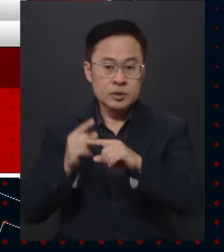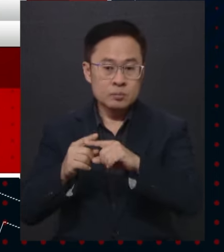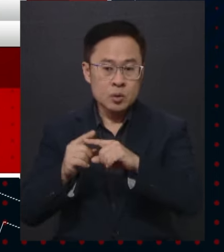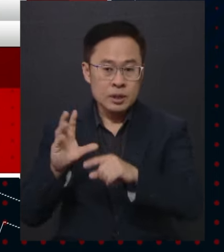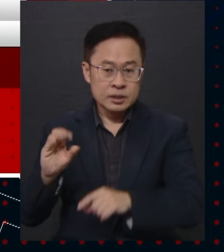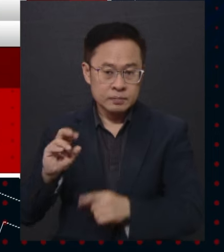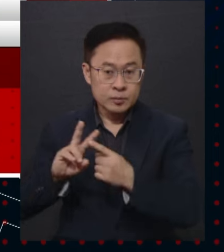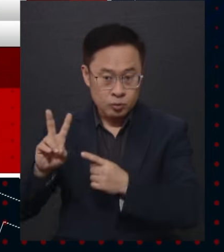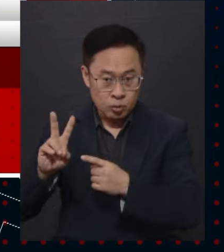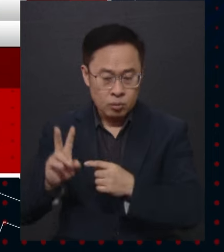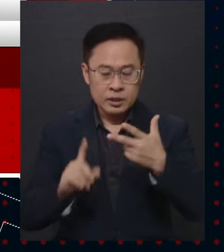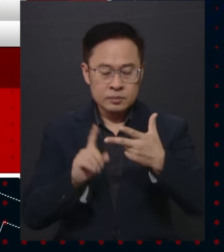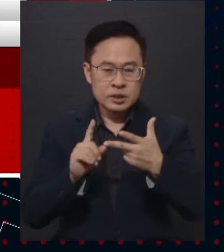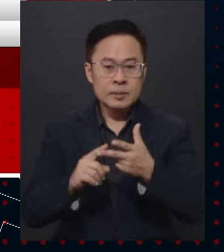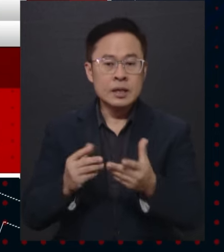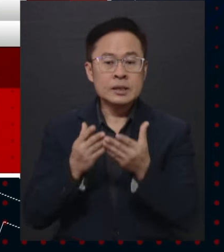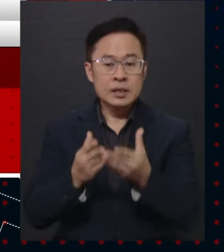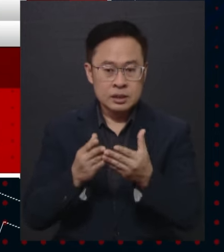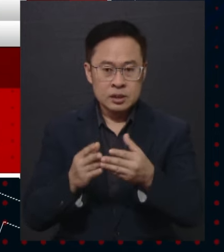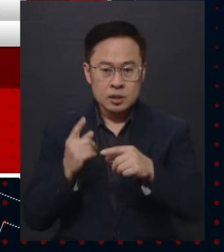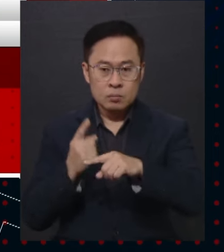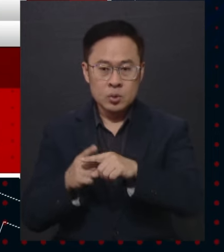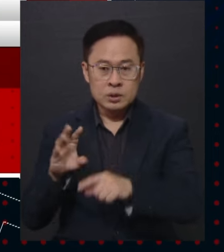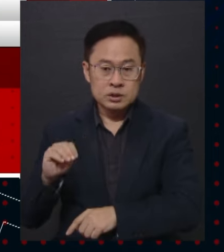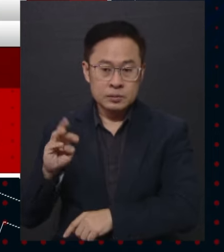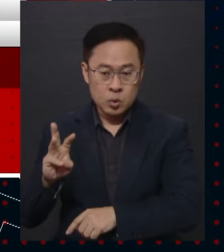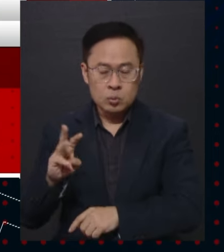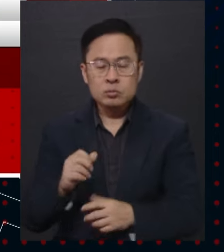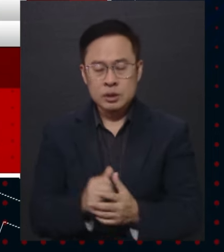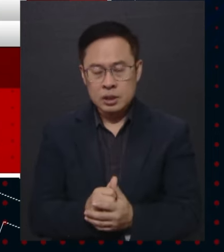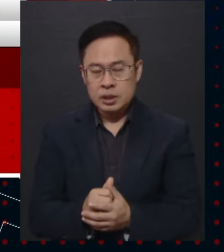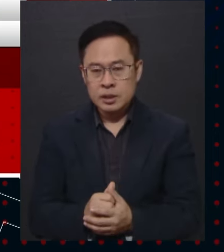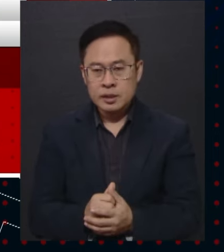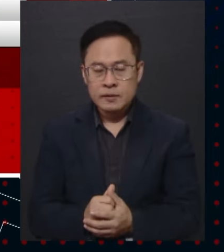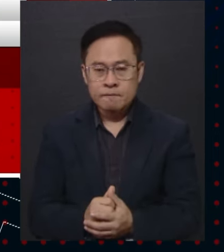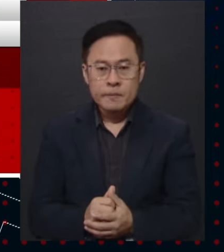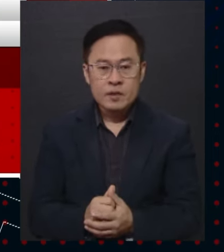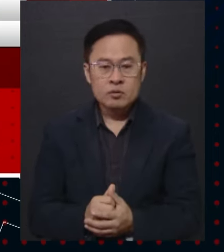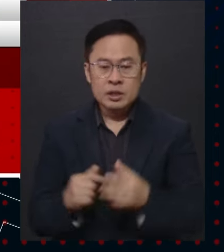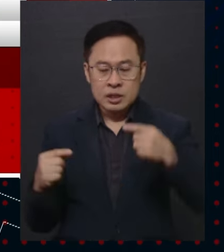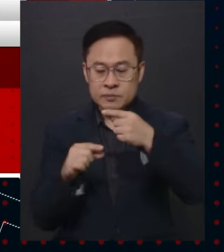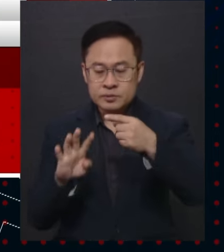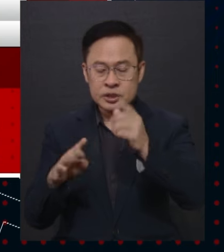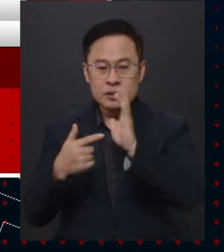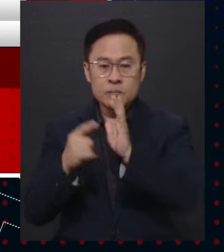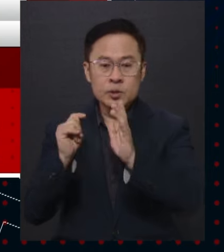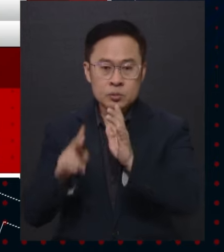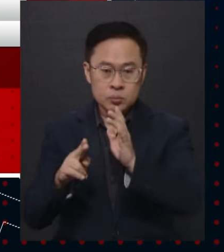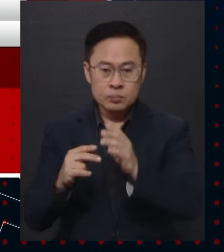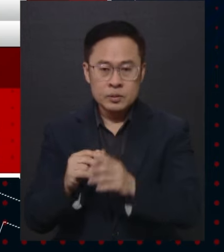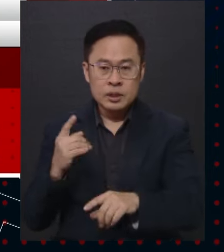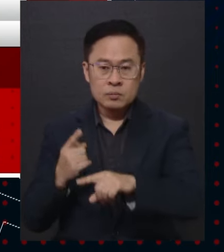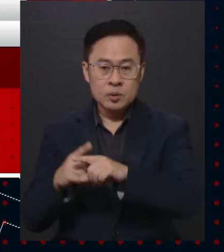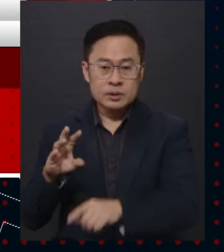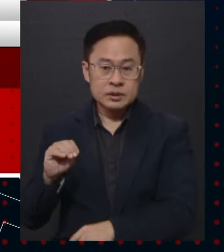แต้มนะน่าจะยังเป็น 3ทีมที่ยังพอมีโอกาสนะครับส่วนถัดลงมานี่ BGปทุมครับ 41แต้มเมืองทองที่